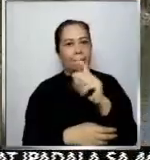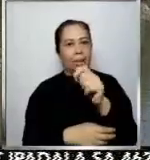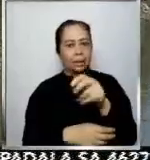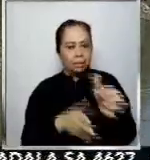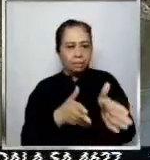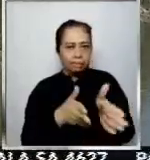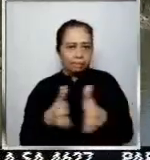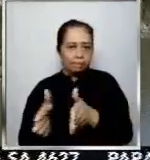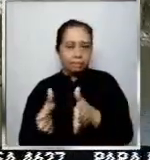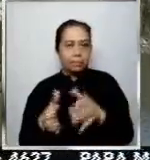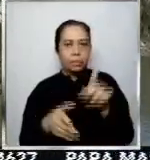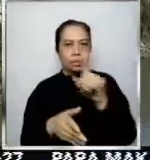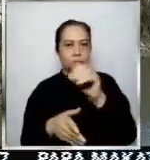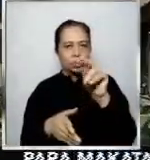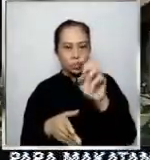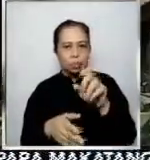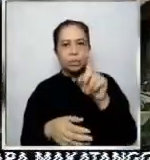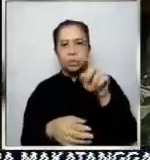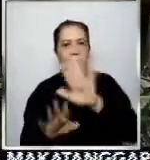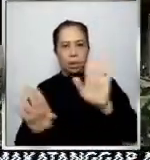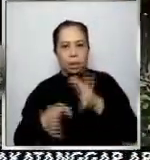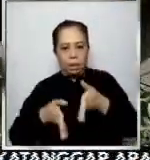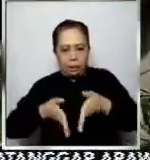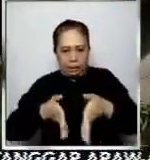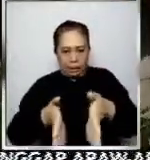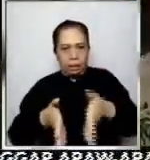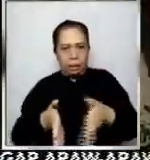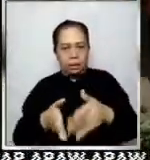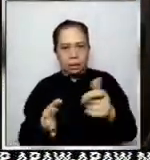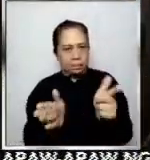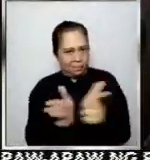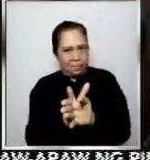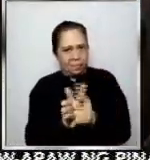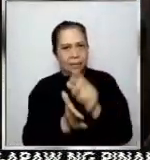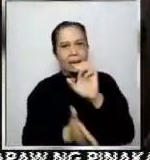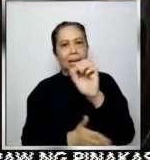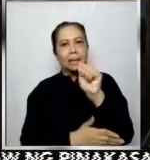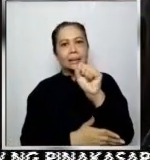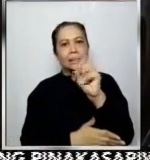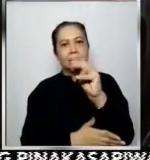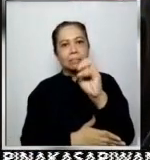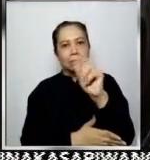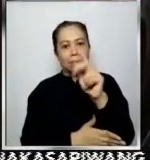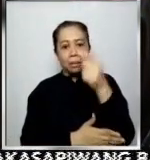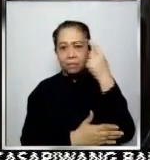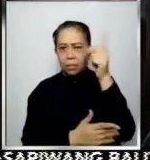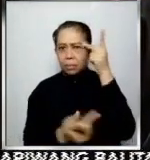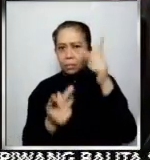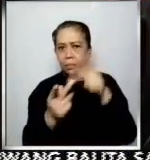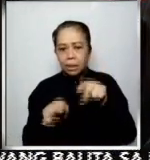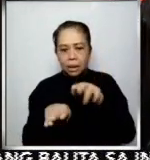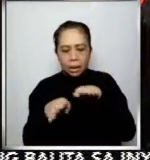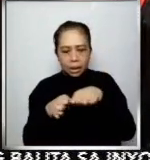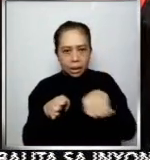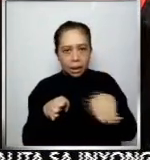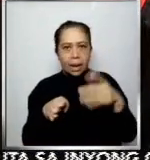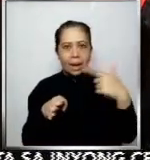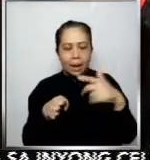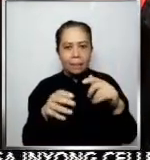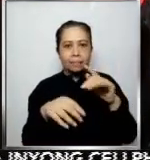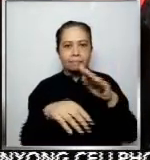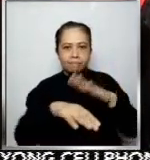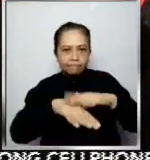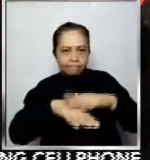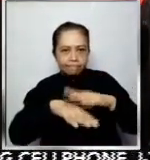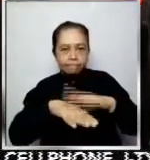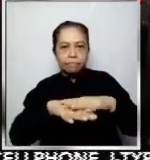wala sila doon kasi, easement ay dinesign yan para magkaroon ng early warnings din sa tao na